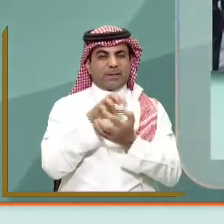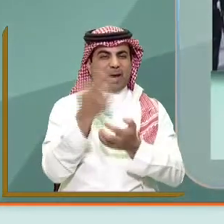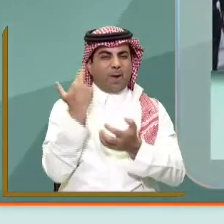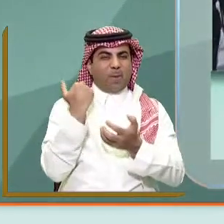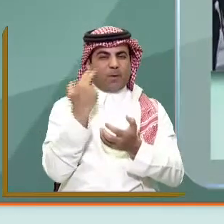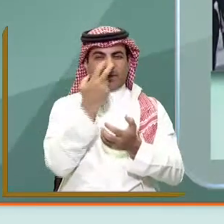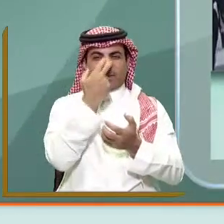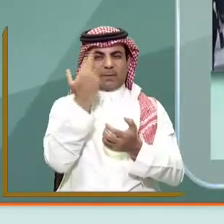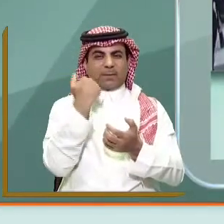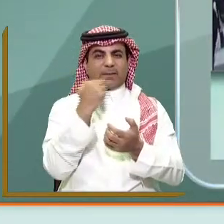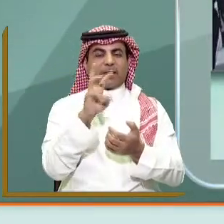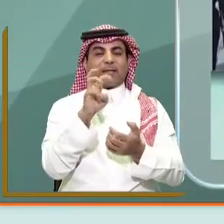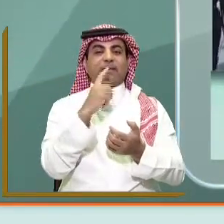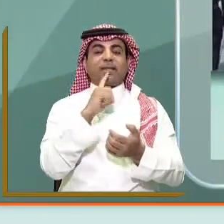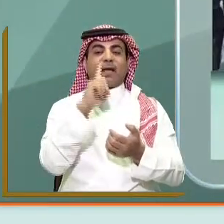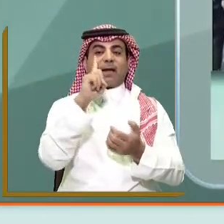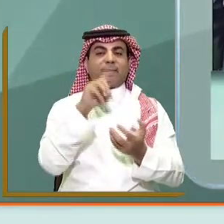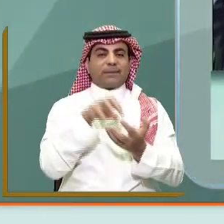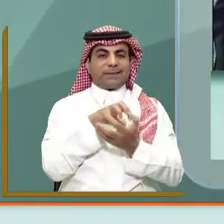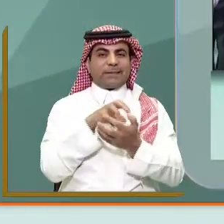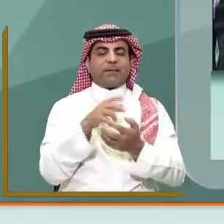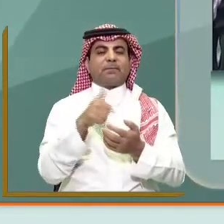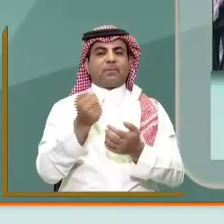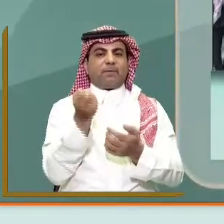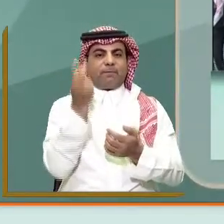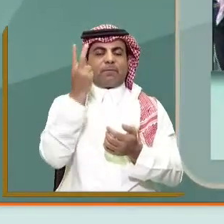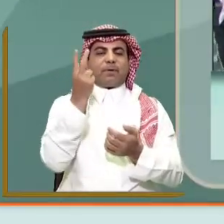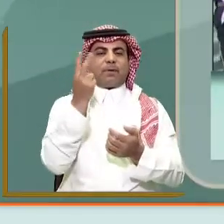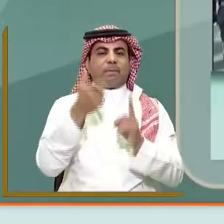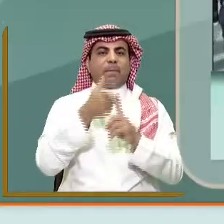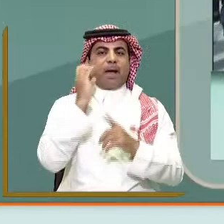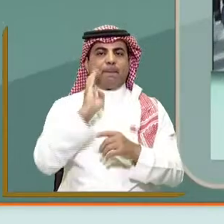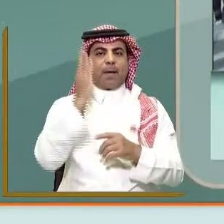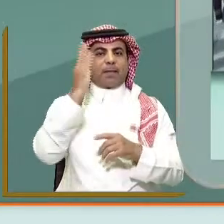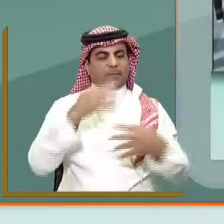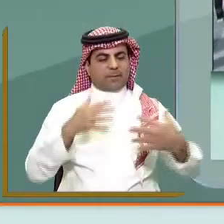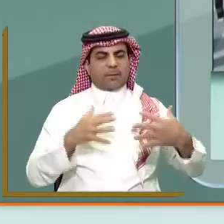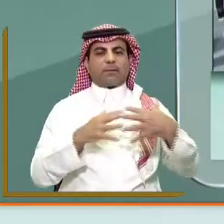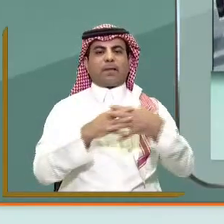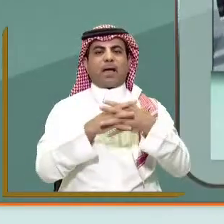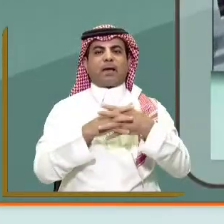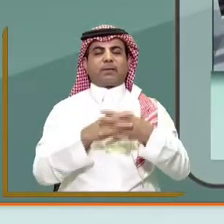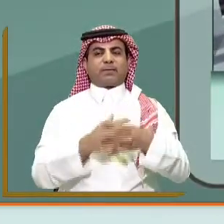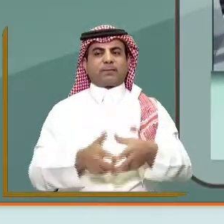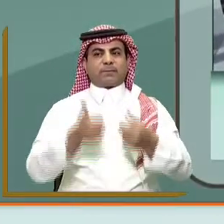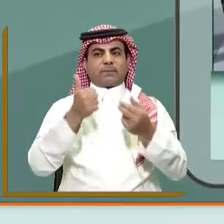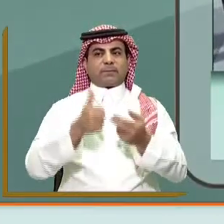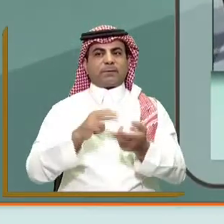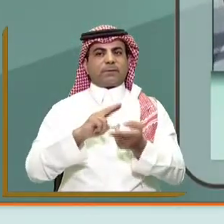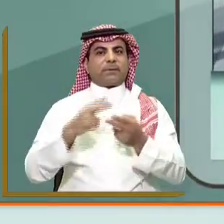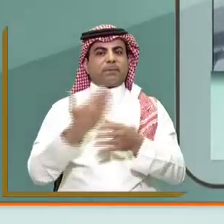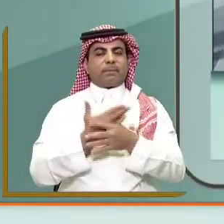العلاقة لفترة 3 عقود مبادرة من سمو ولي عهد، ونشهد نتائجها الإيجابية على مستوى الاقتصاد السعودي